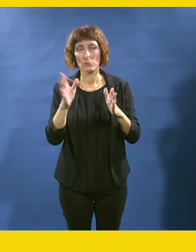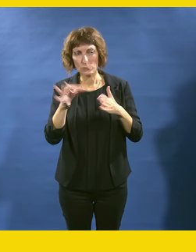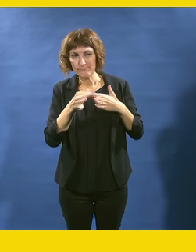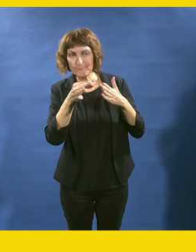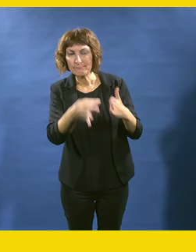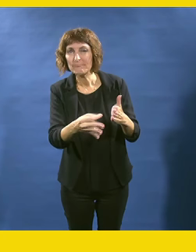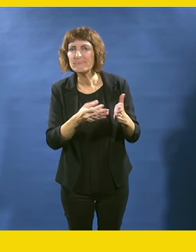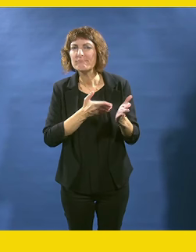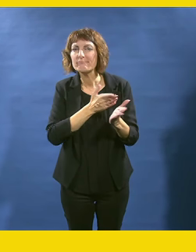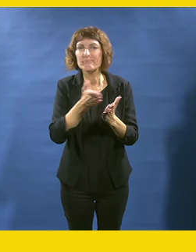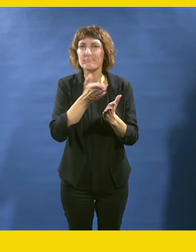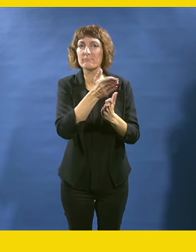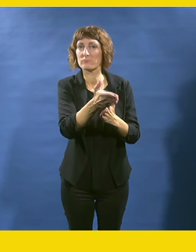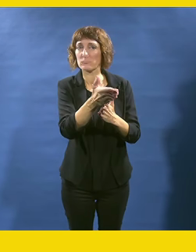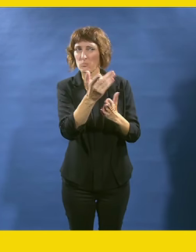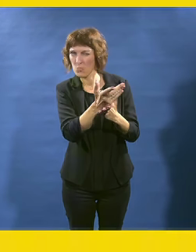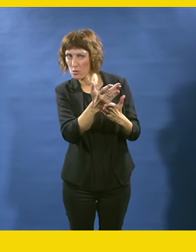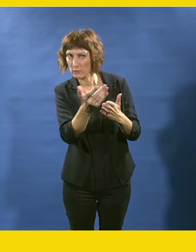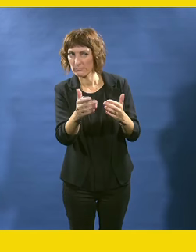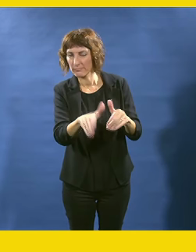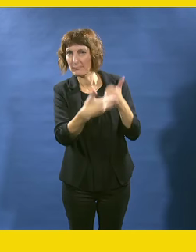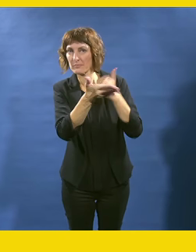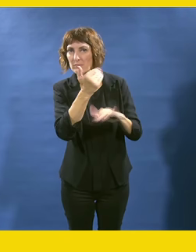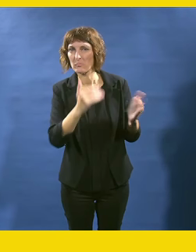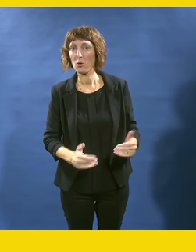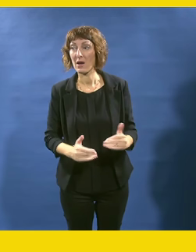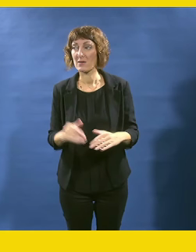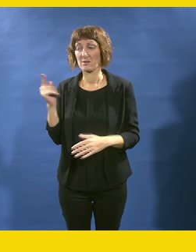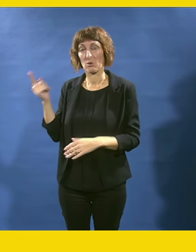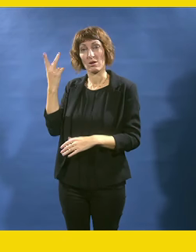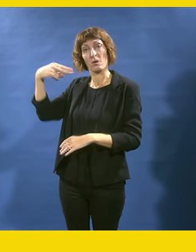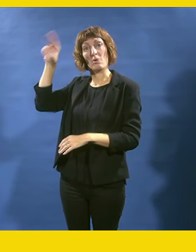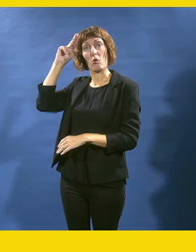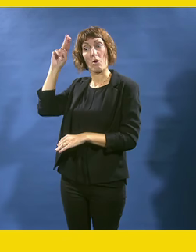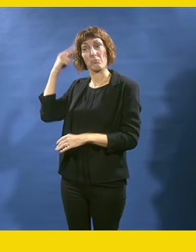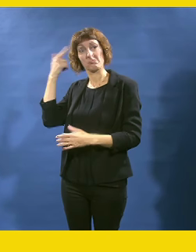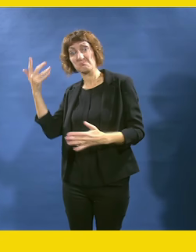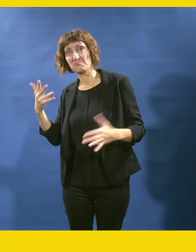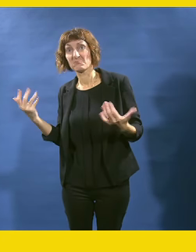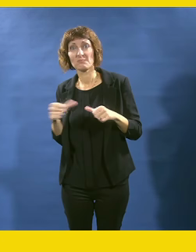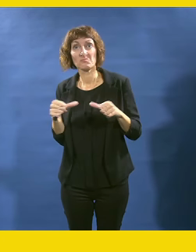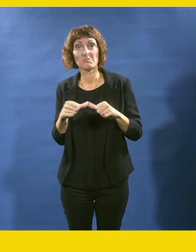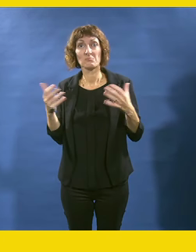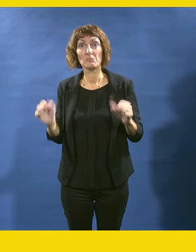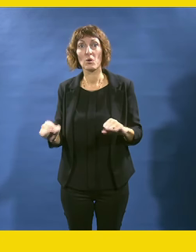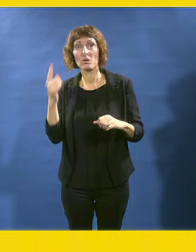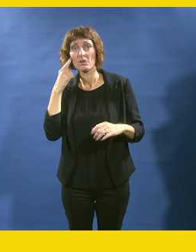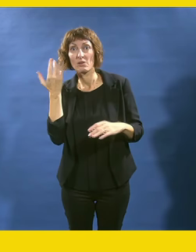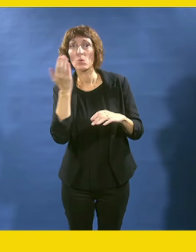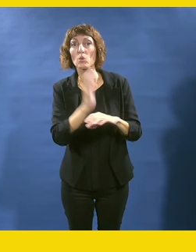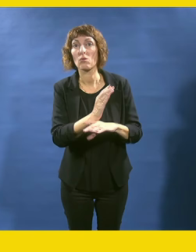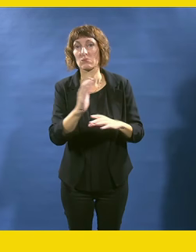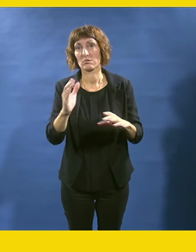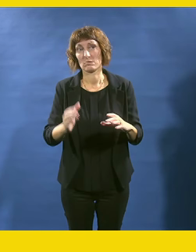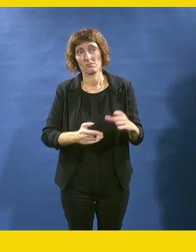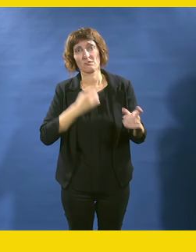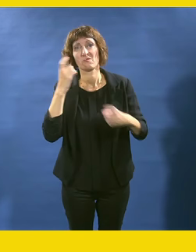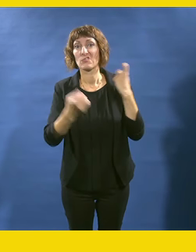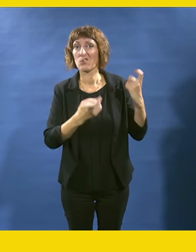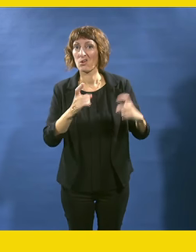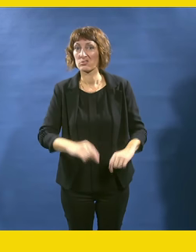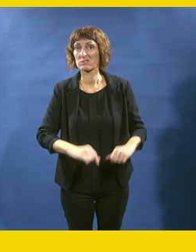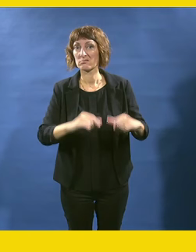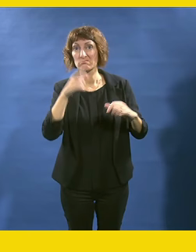deux journées, c'est « Que peut l'Europe contre les violences machistes ?» Alors voilà, Strasbourg, siège